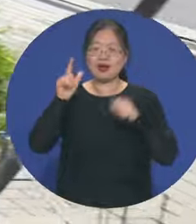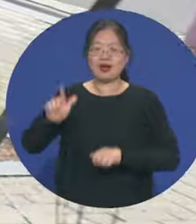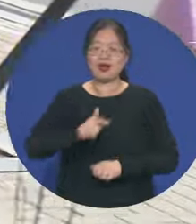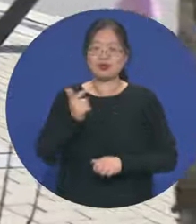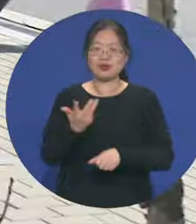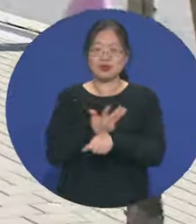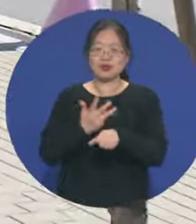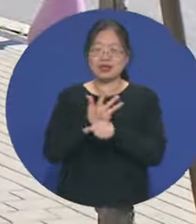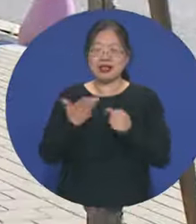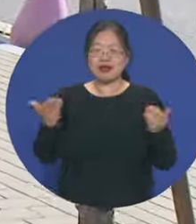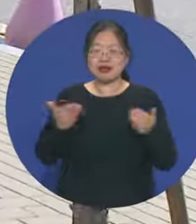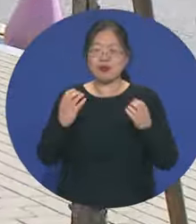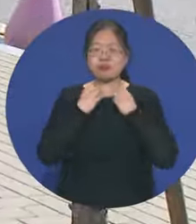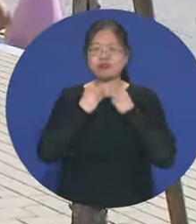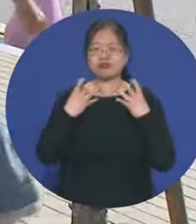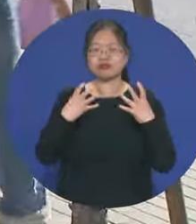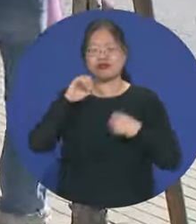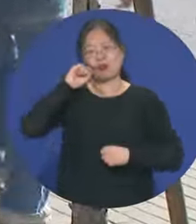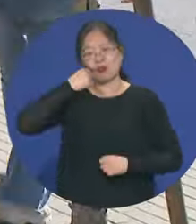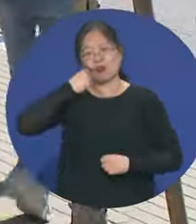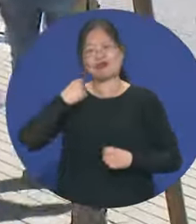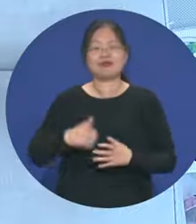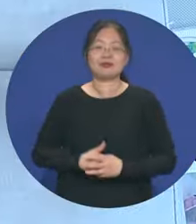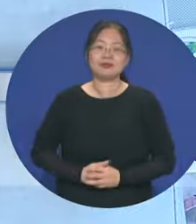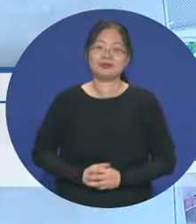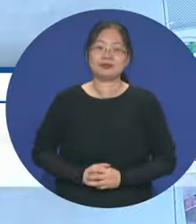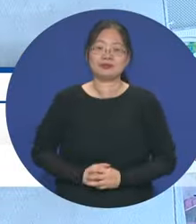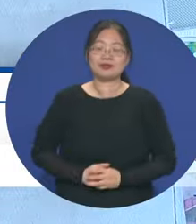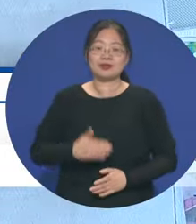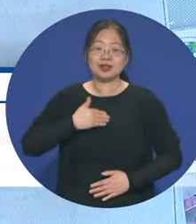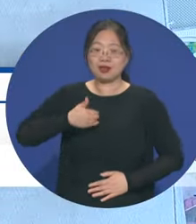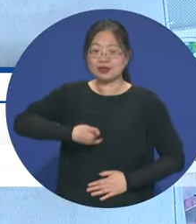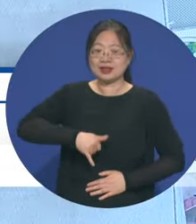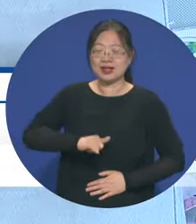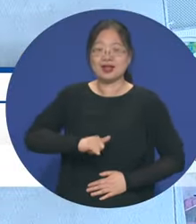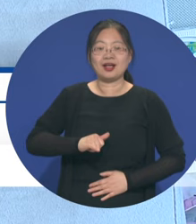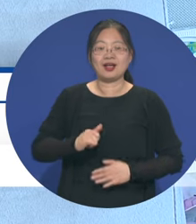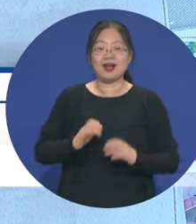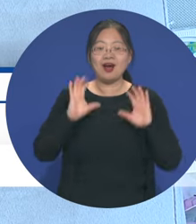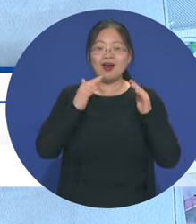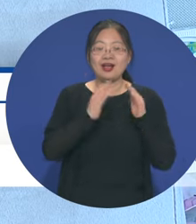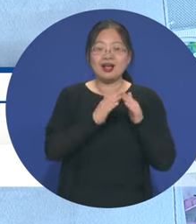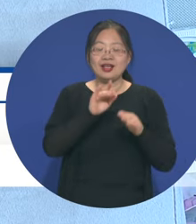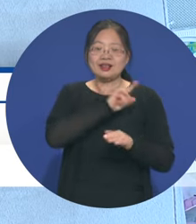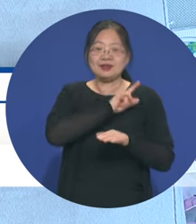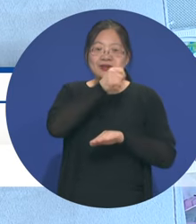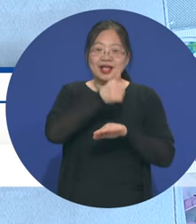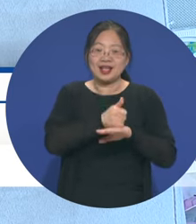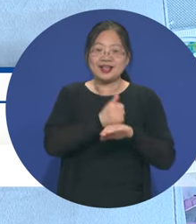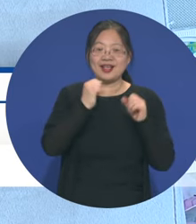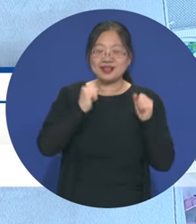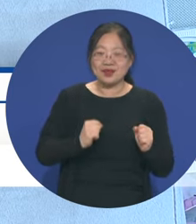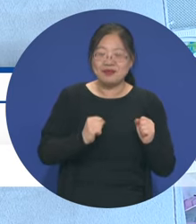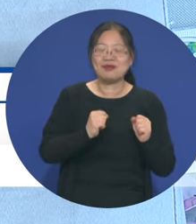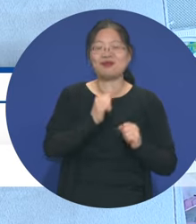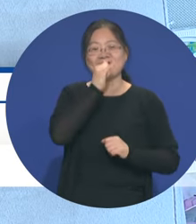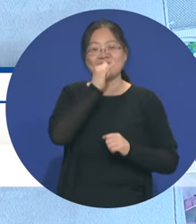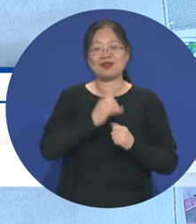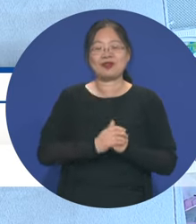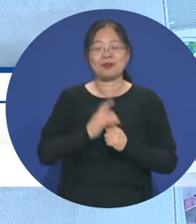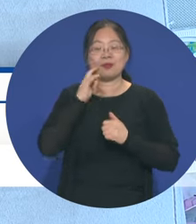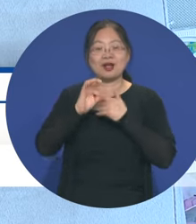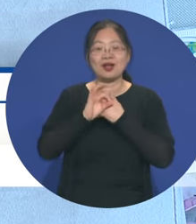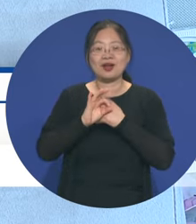여덟 시간을 일하기란 어려운 것이 현실입니다 저희 아이들이 그 어린이집에서 제일 6개까지 남아 있는 아이들이 더라고요 근데